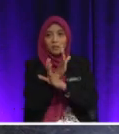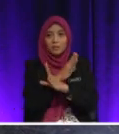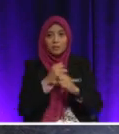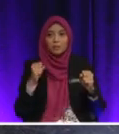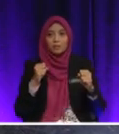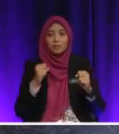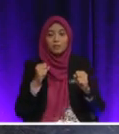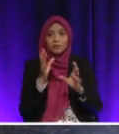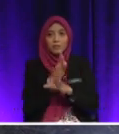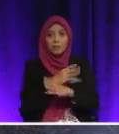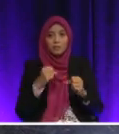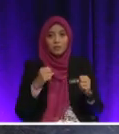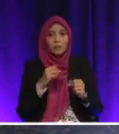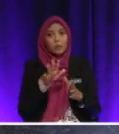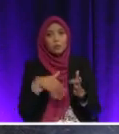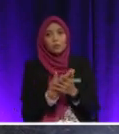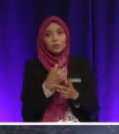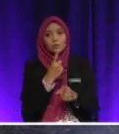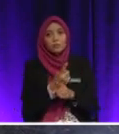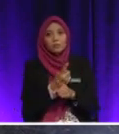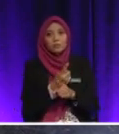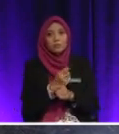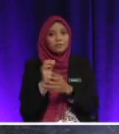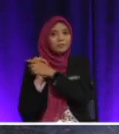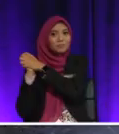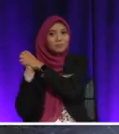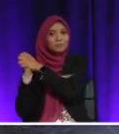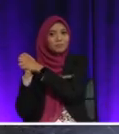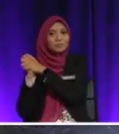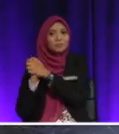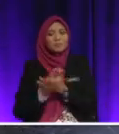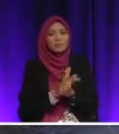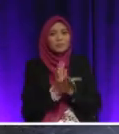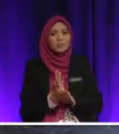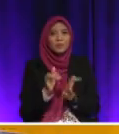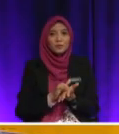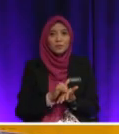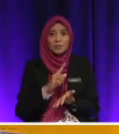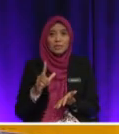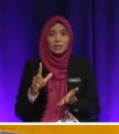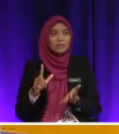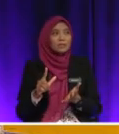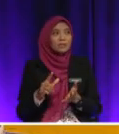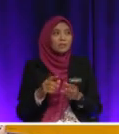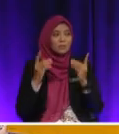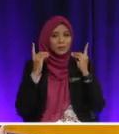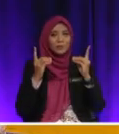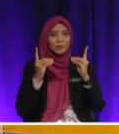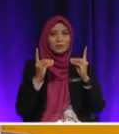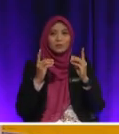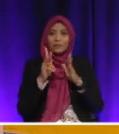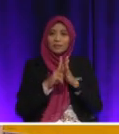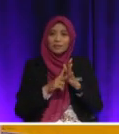semuanya tepat dan betul oke Tania ya Jadi itulah ya asisten pendidikan kebangsaan